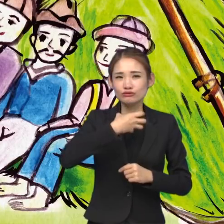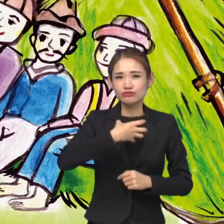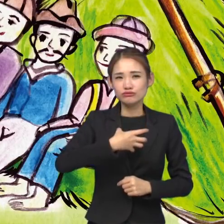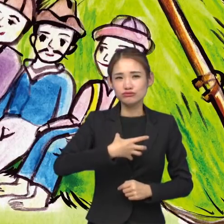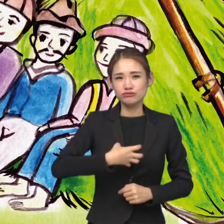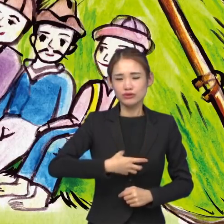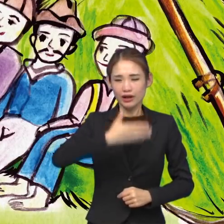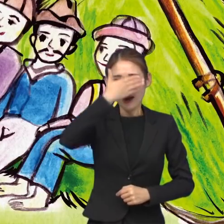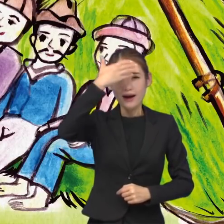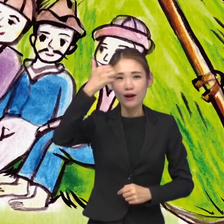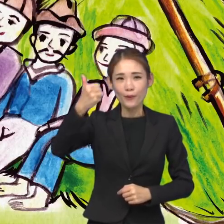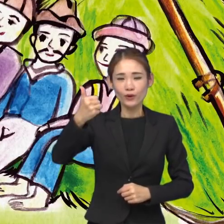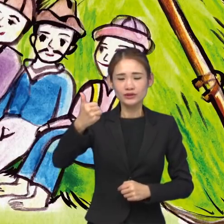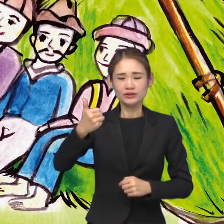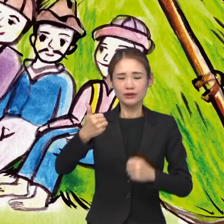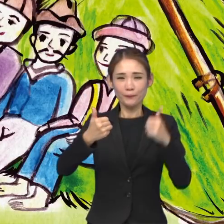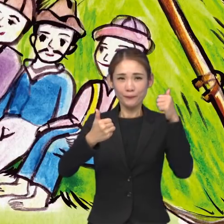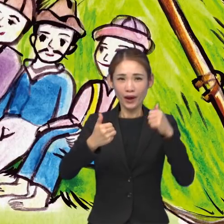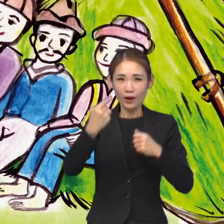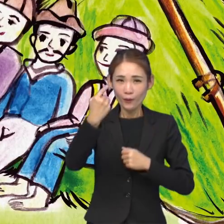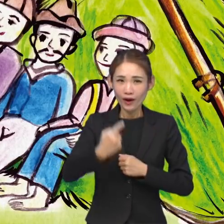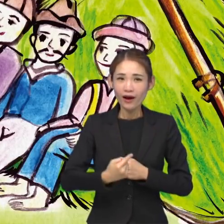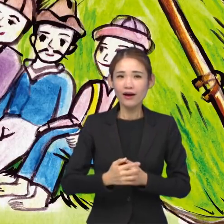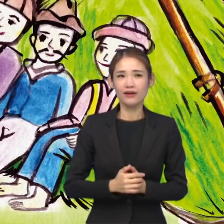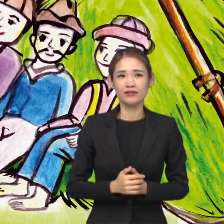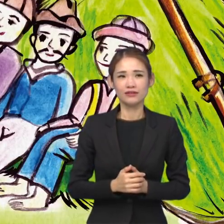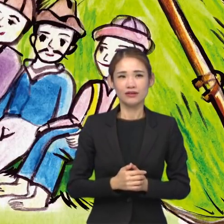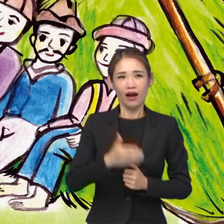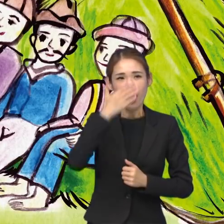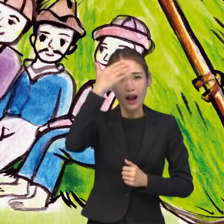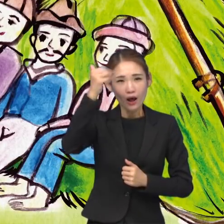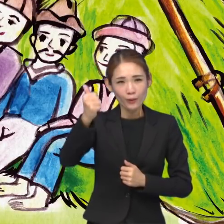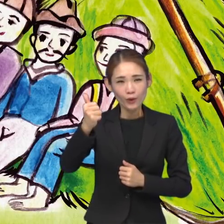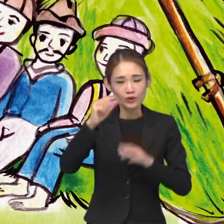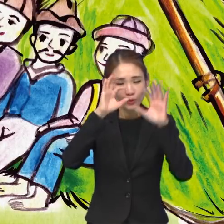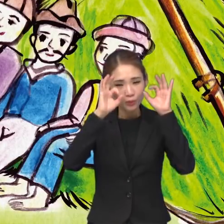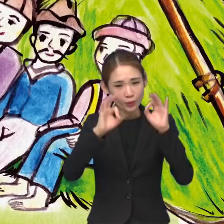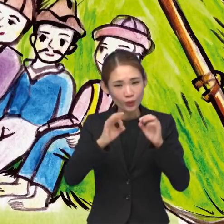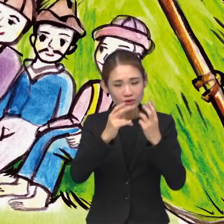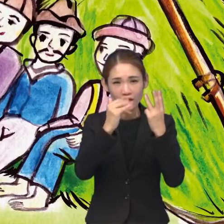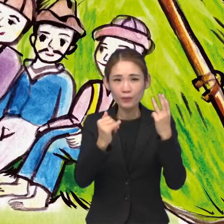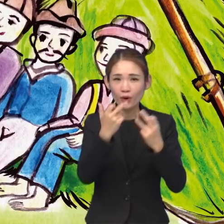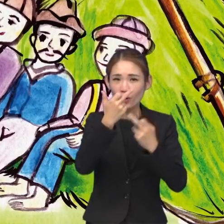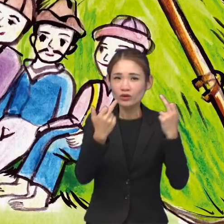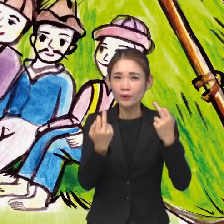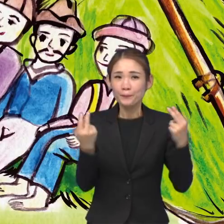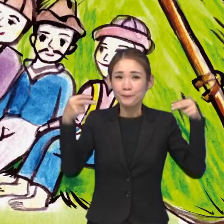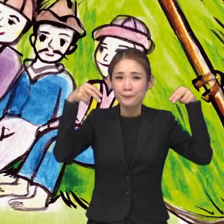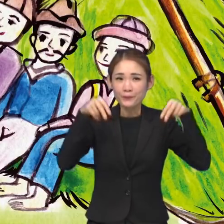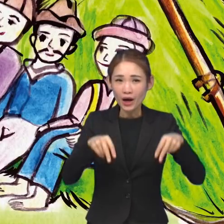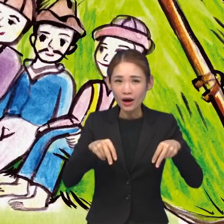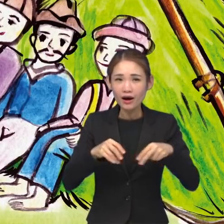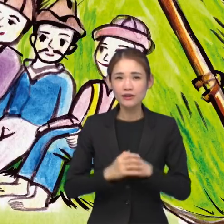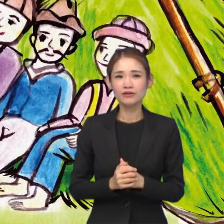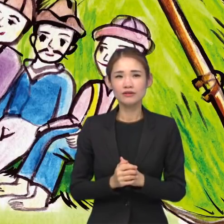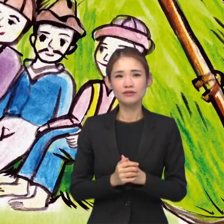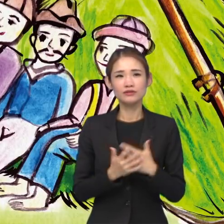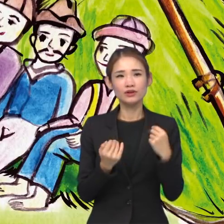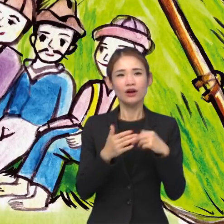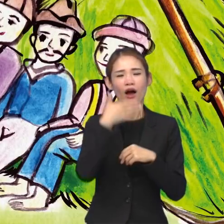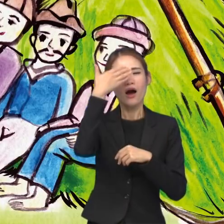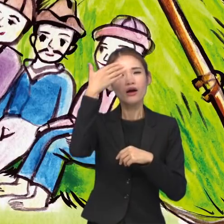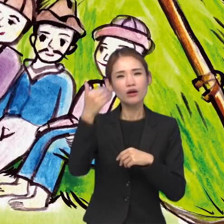한 할아버지가 눈 앞에 나타났어요 할아버지를 본 3형제는 벌떡 일어 났지요 그러자